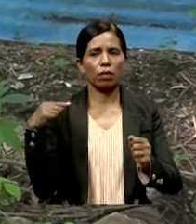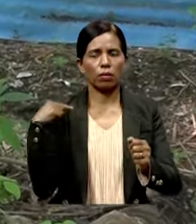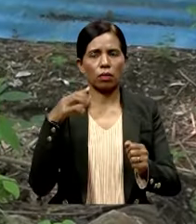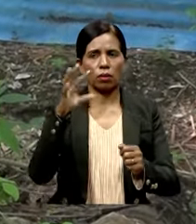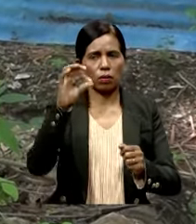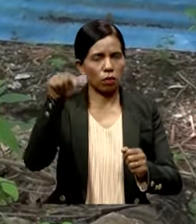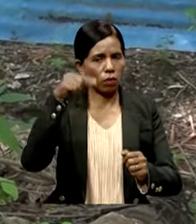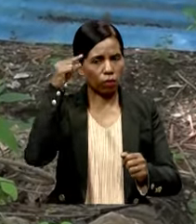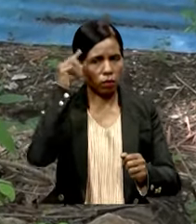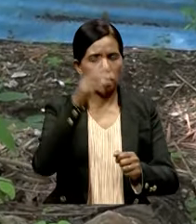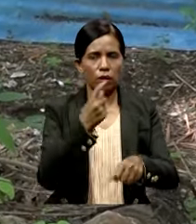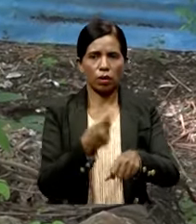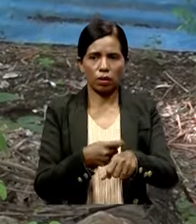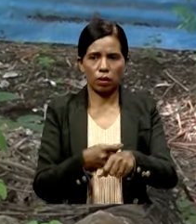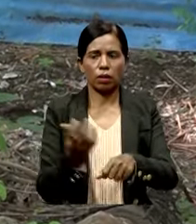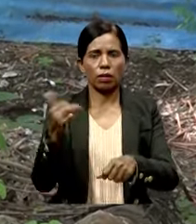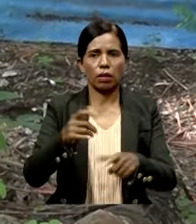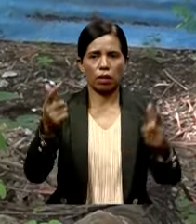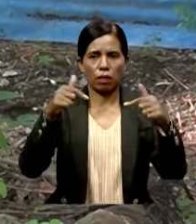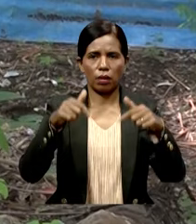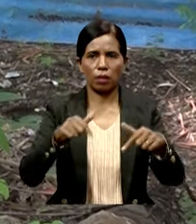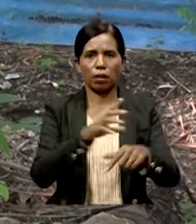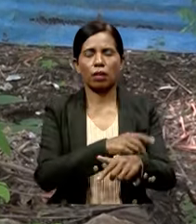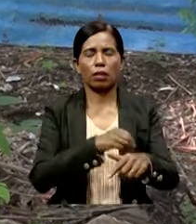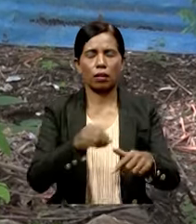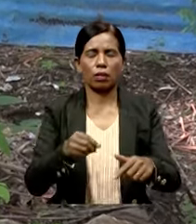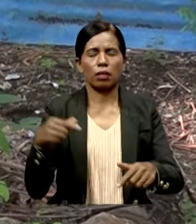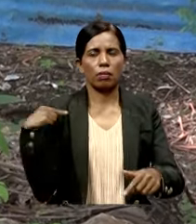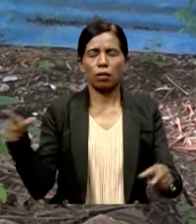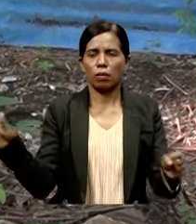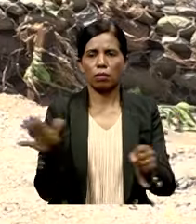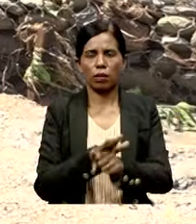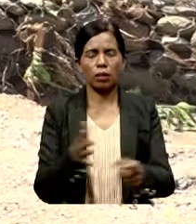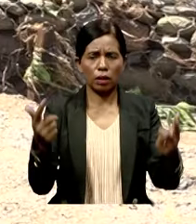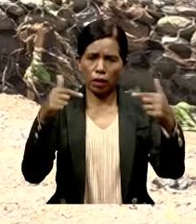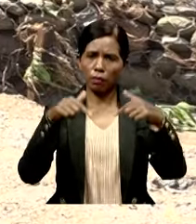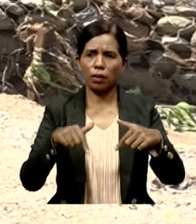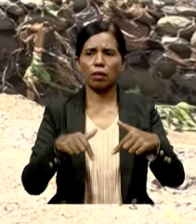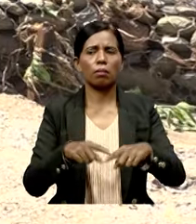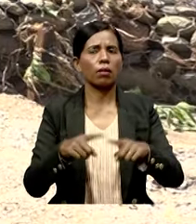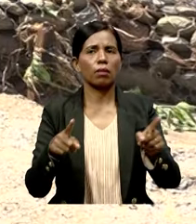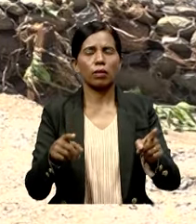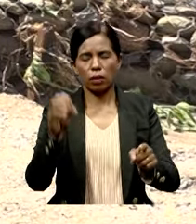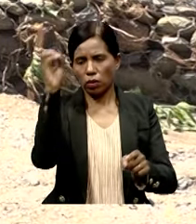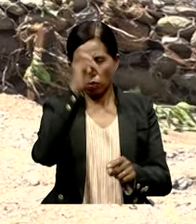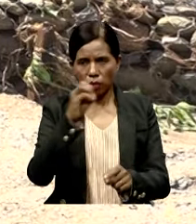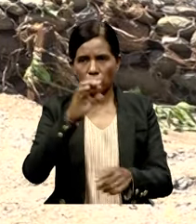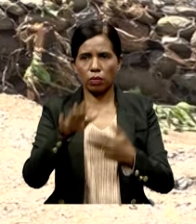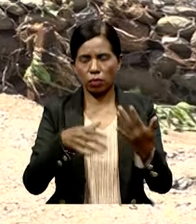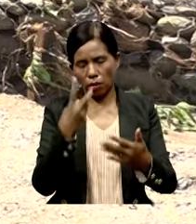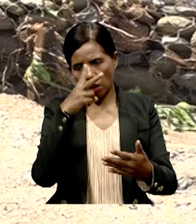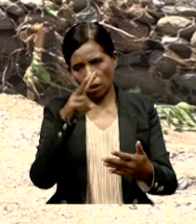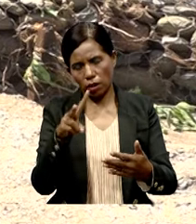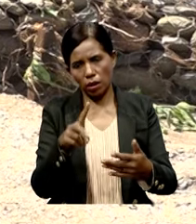tal governo nia tempo será mais duni gabinete completo ou será mais obe mais te outro observa te outro mais arete